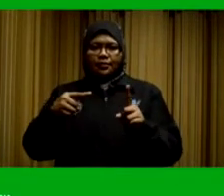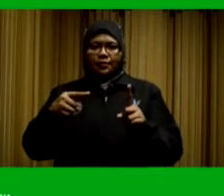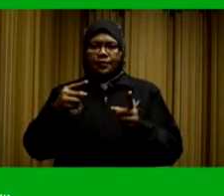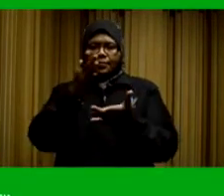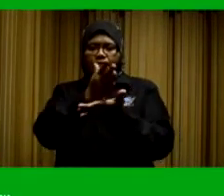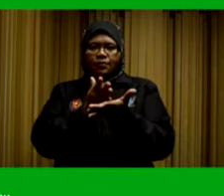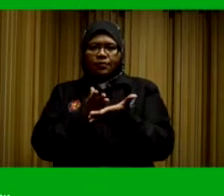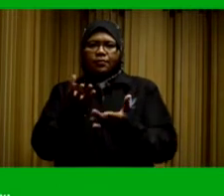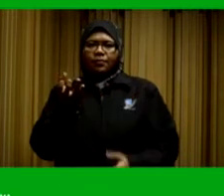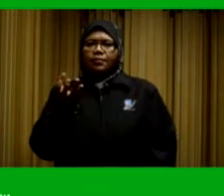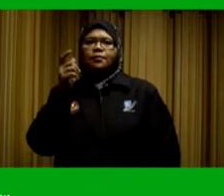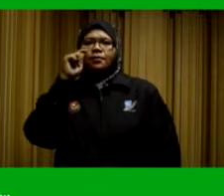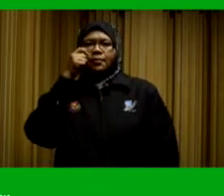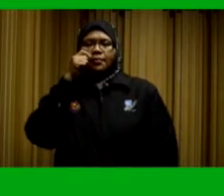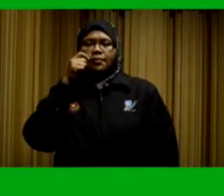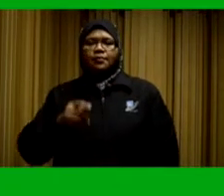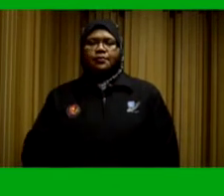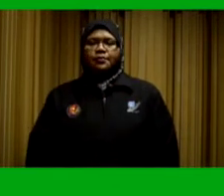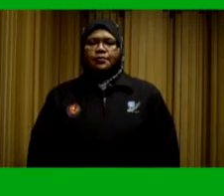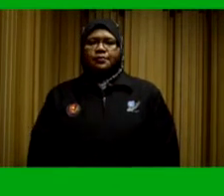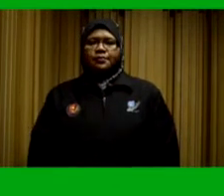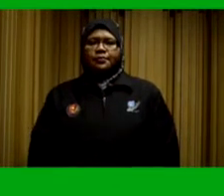setengah biji bawang besar,